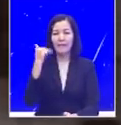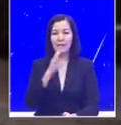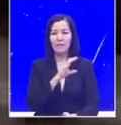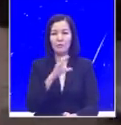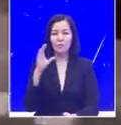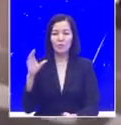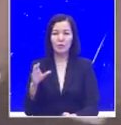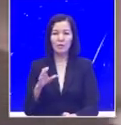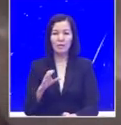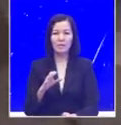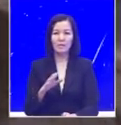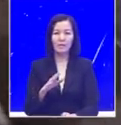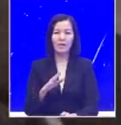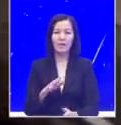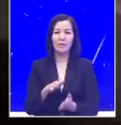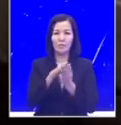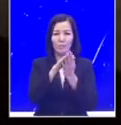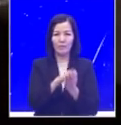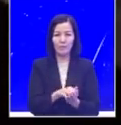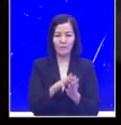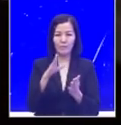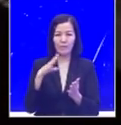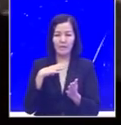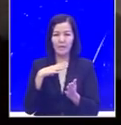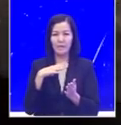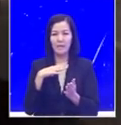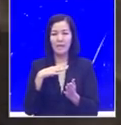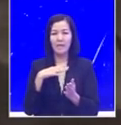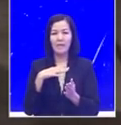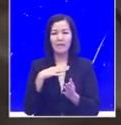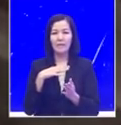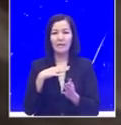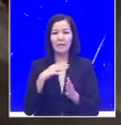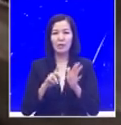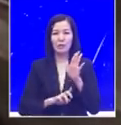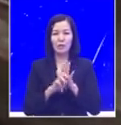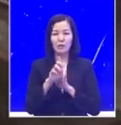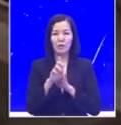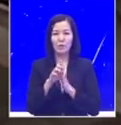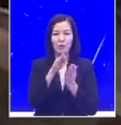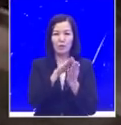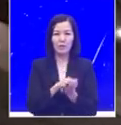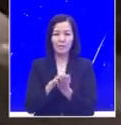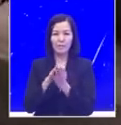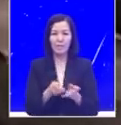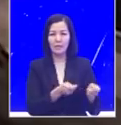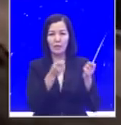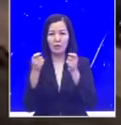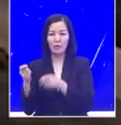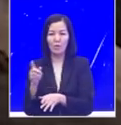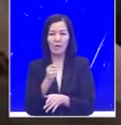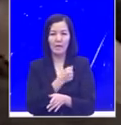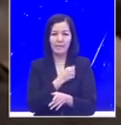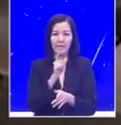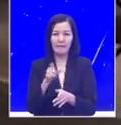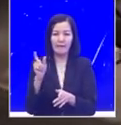көз жұмғандардың мүрделері кремациялауға әкетіліп жатыр. Сирията қаласындағы шіркеуге жиналған табыттарды тасуға әскерилер